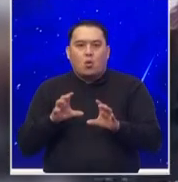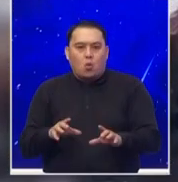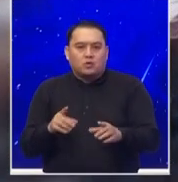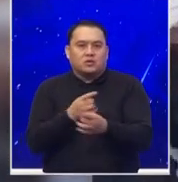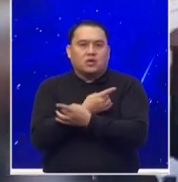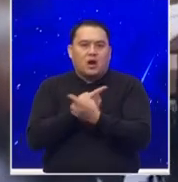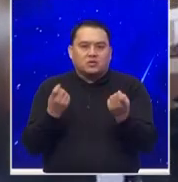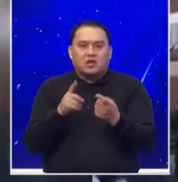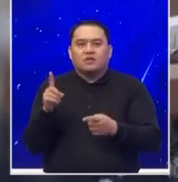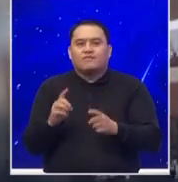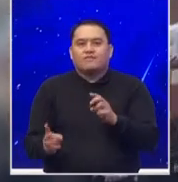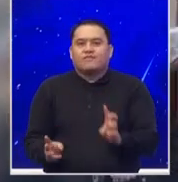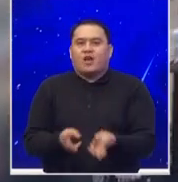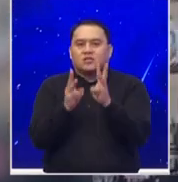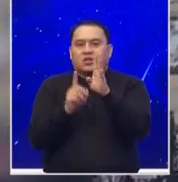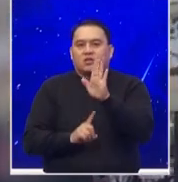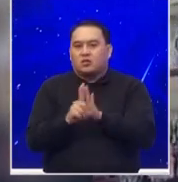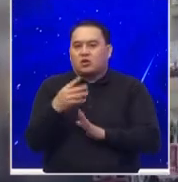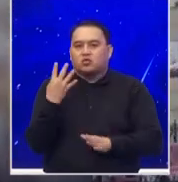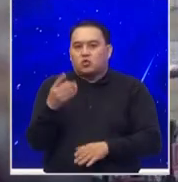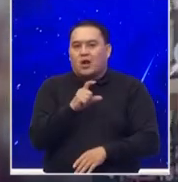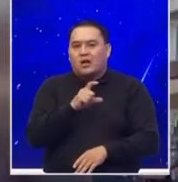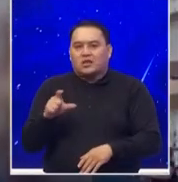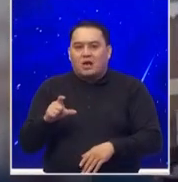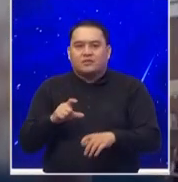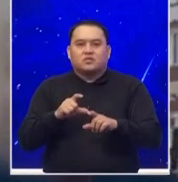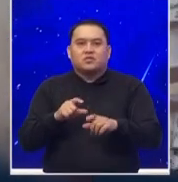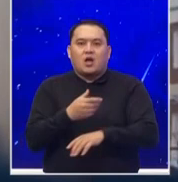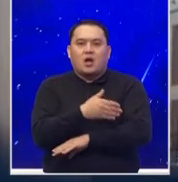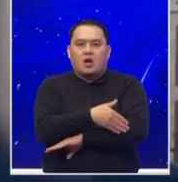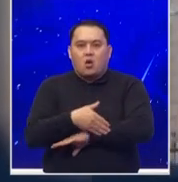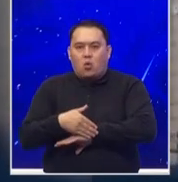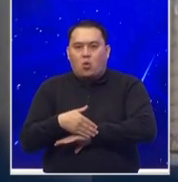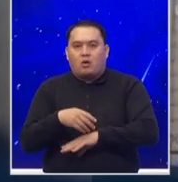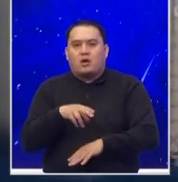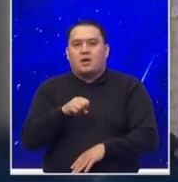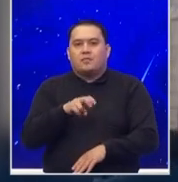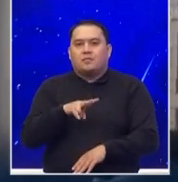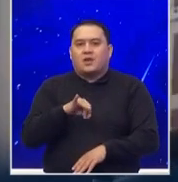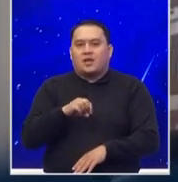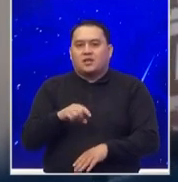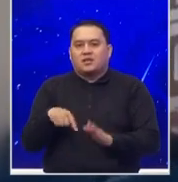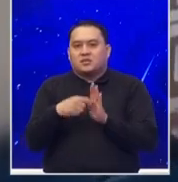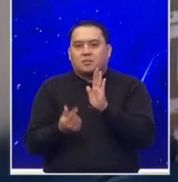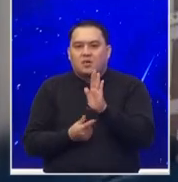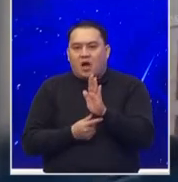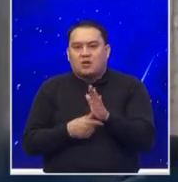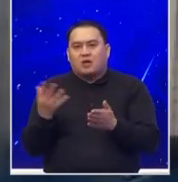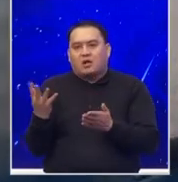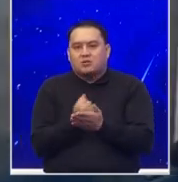Как стало известно, возгорание произошло в 4-этажном здании на улице Карла Либкнехта, 17.